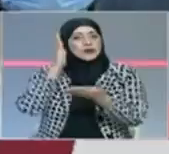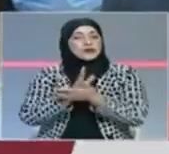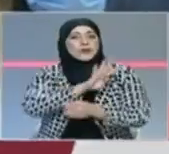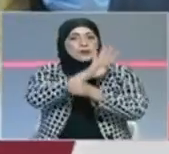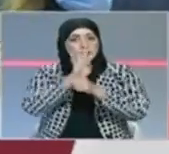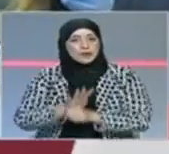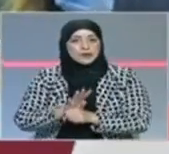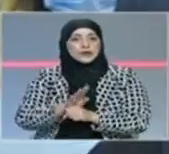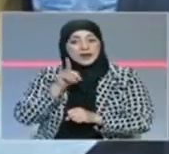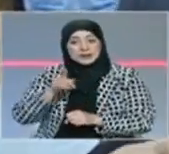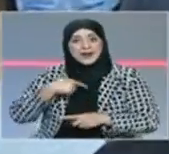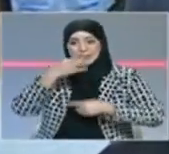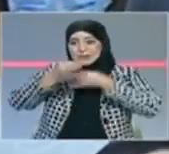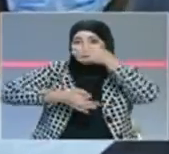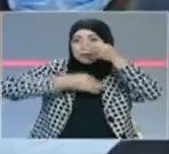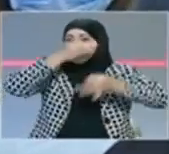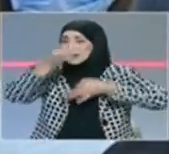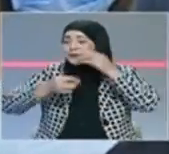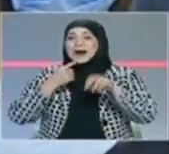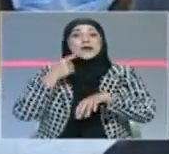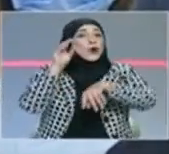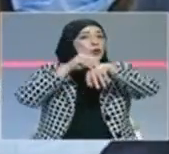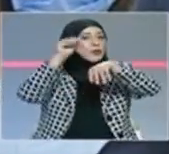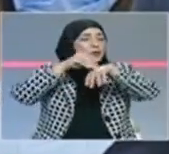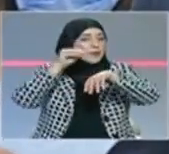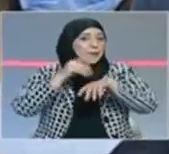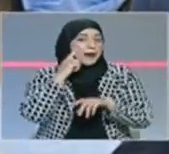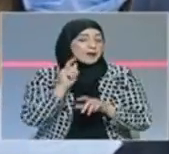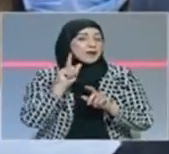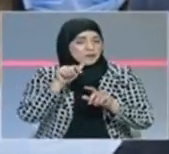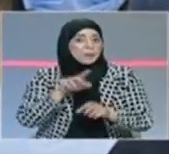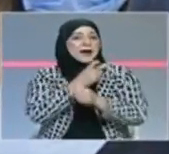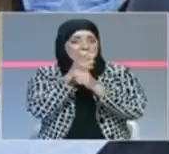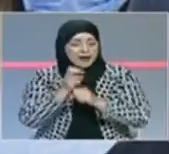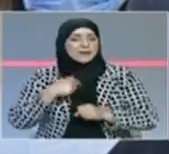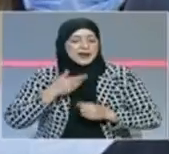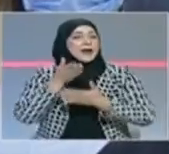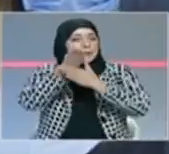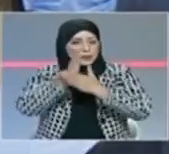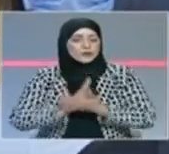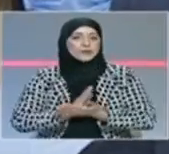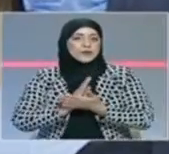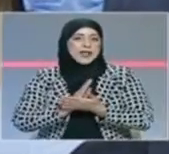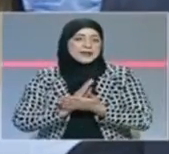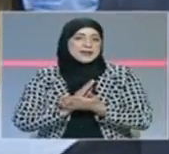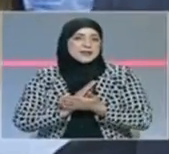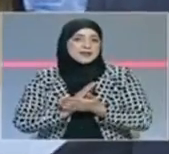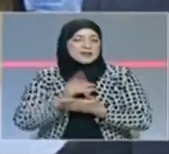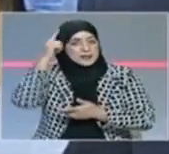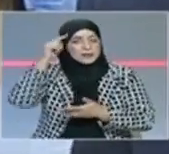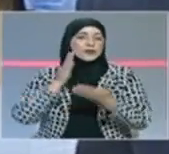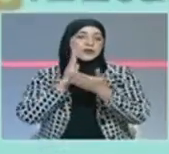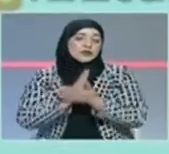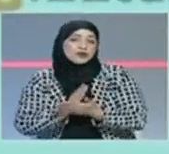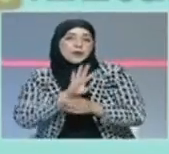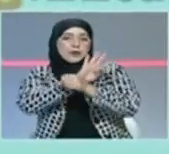مباشر على أنه الكلام يقولوا فيه للناس ردوا بالكم الخطر مازال قائم، أهنا قاعدين نستعدوا وننطلق أكثر من ما يمكن من وسائل